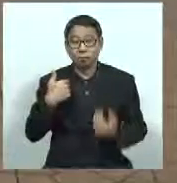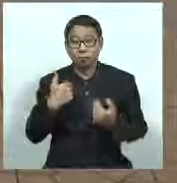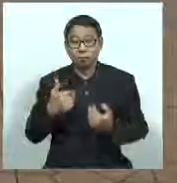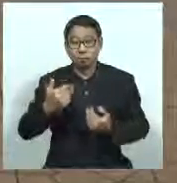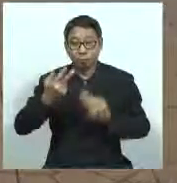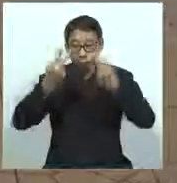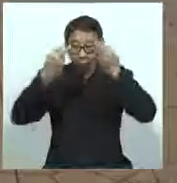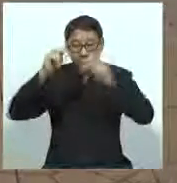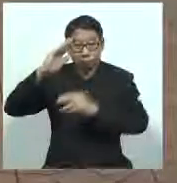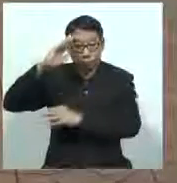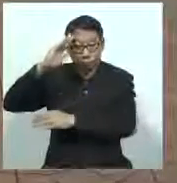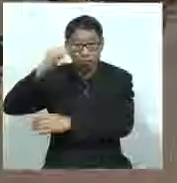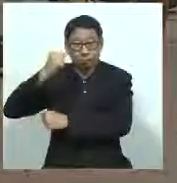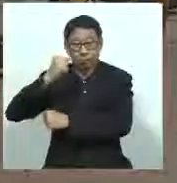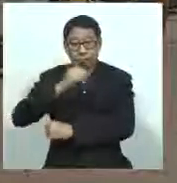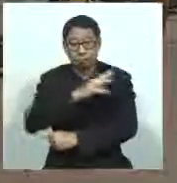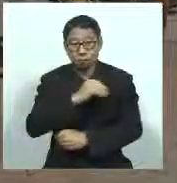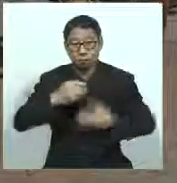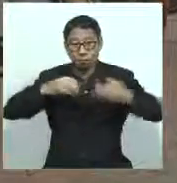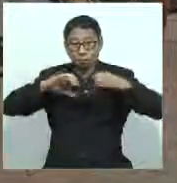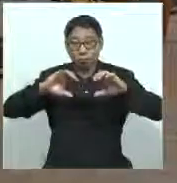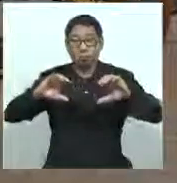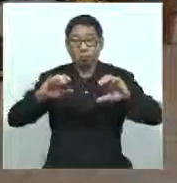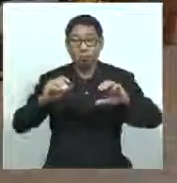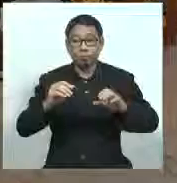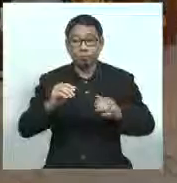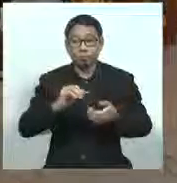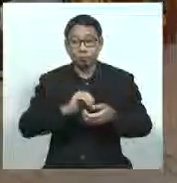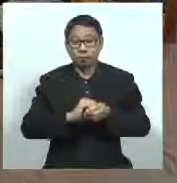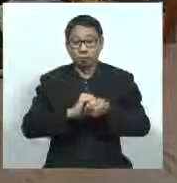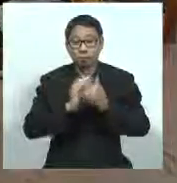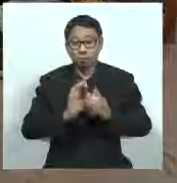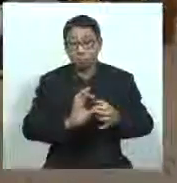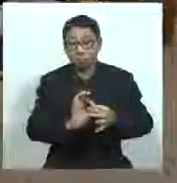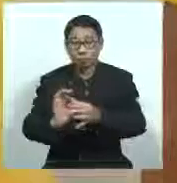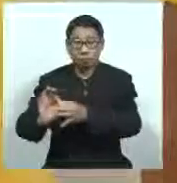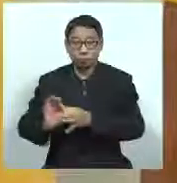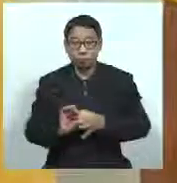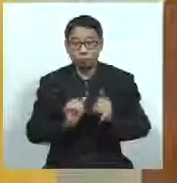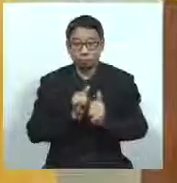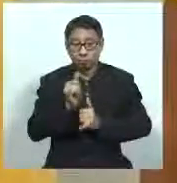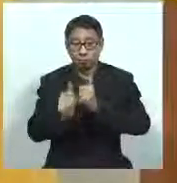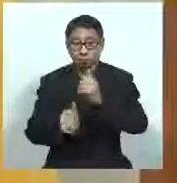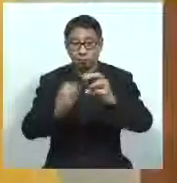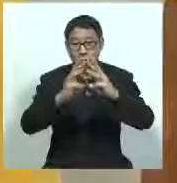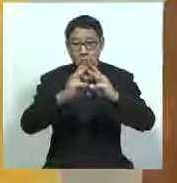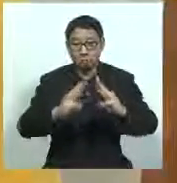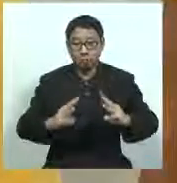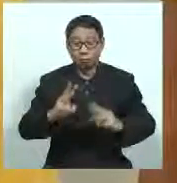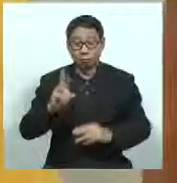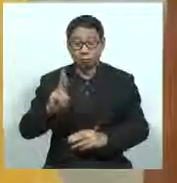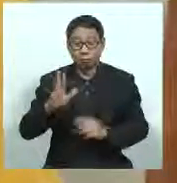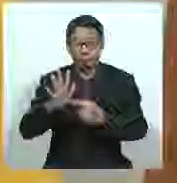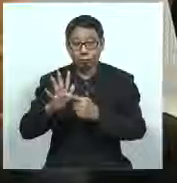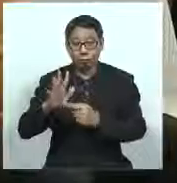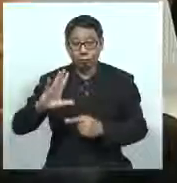พลเอกประยุทธ์จันทร์โอชานายกรัฐมนตรีและคณะรัฐมนตรีรวมทั้งหน่วยงานที่เกี่ยวข้องเดินทางไปที่วัดราชนัดดารามว